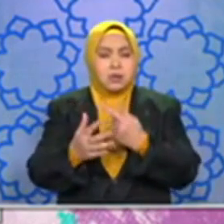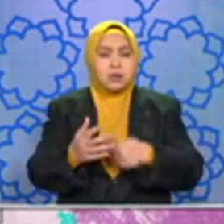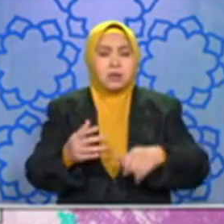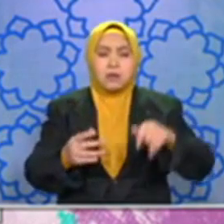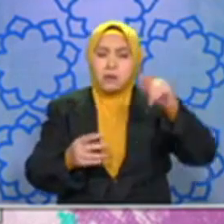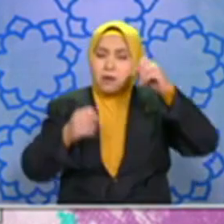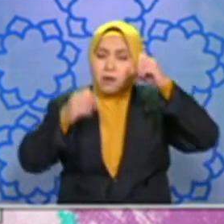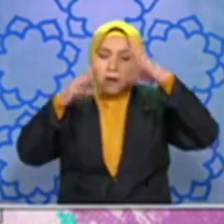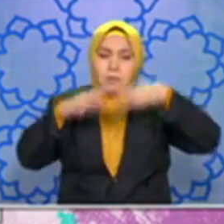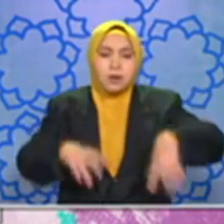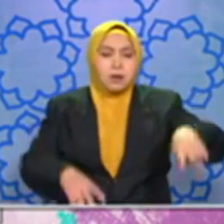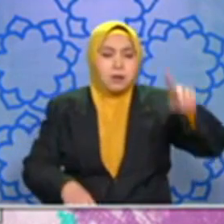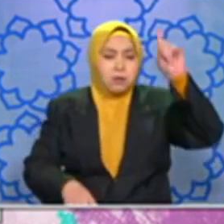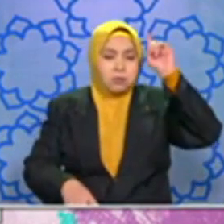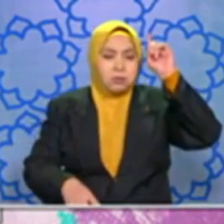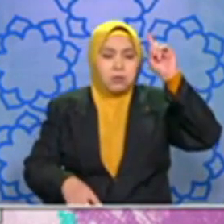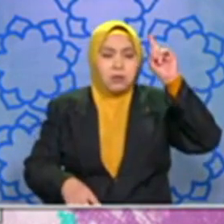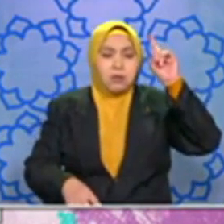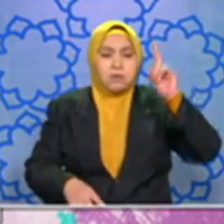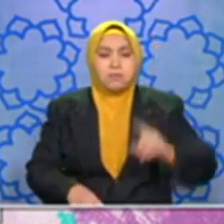الملائكة إناثا